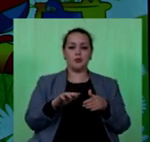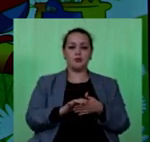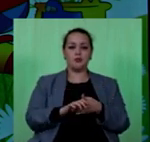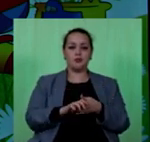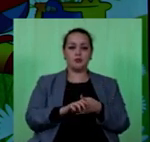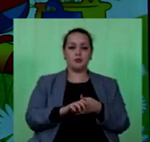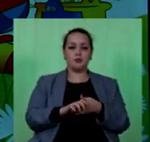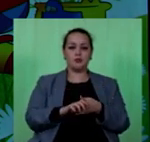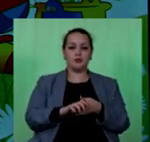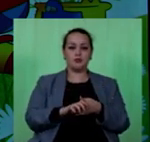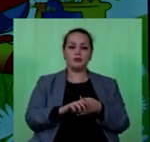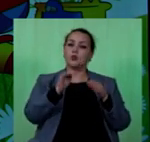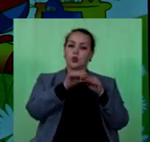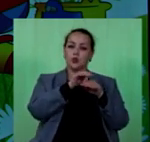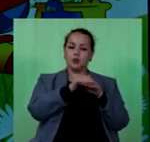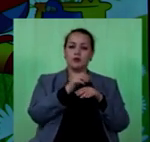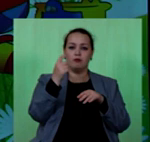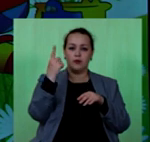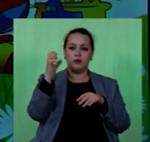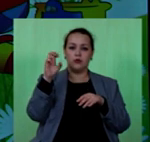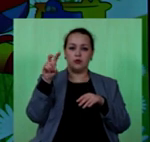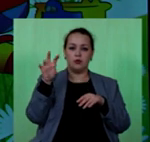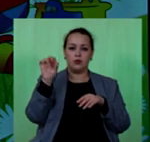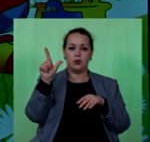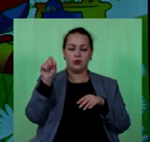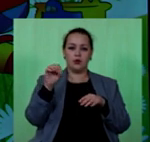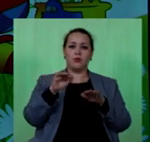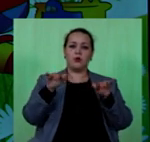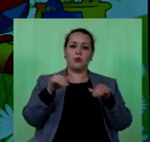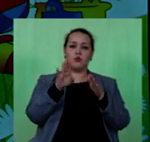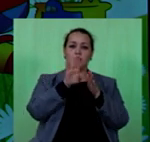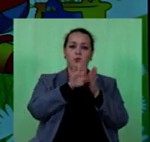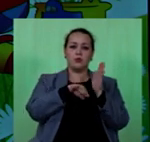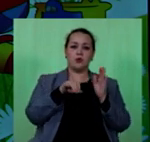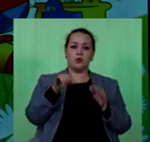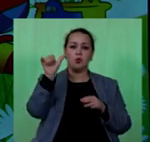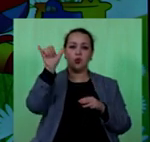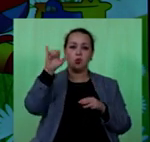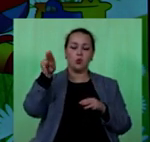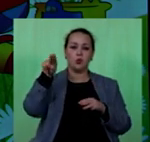молодцы в первом слоге пропущен безударной я